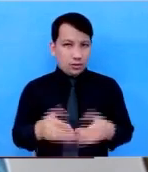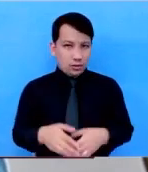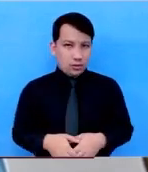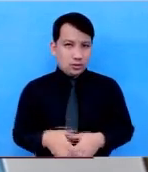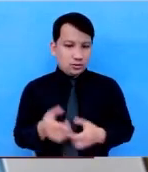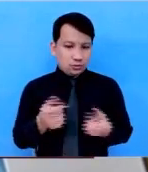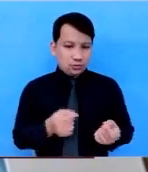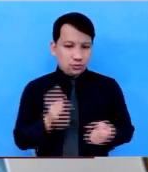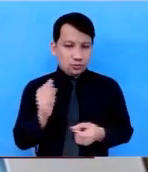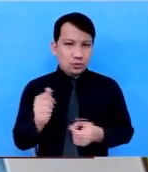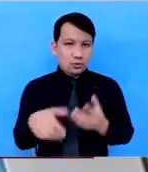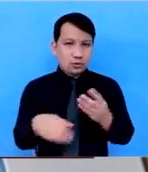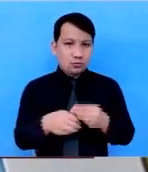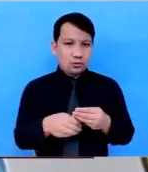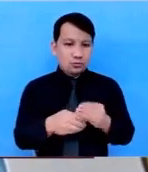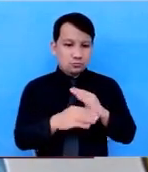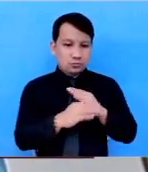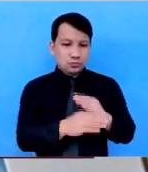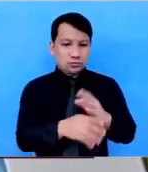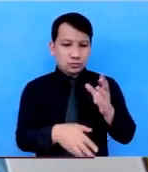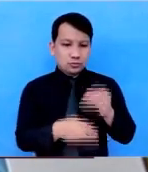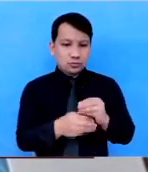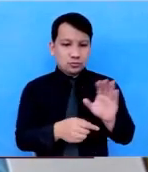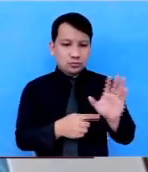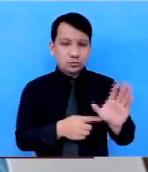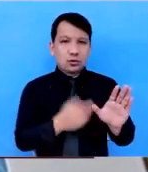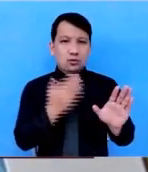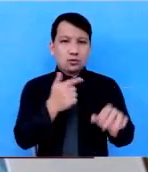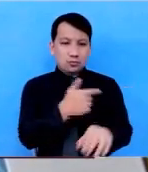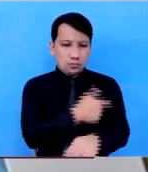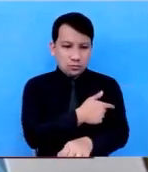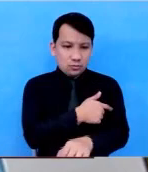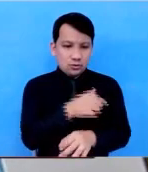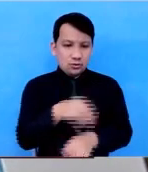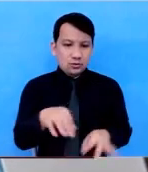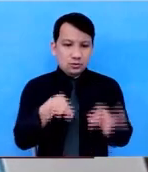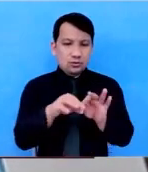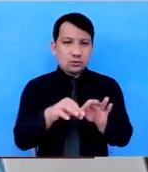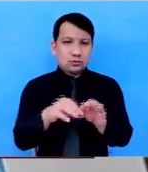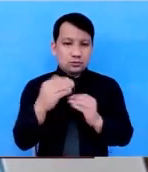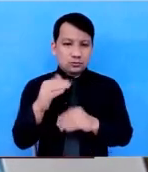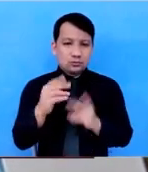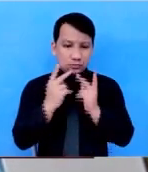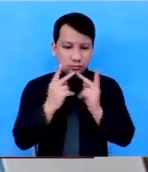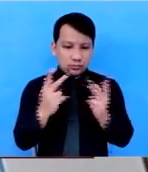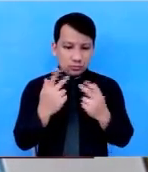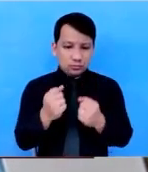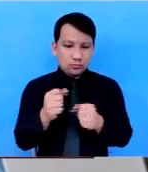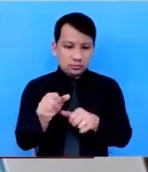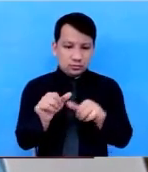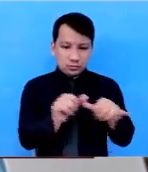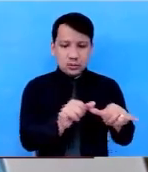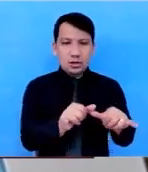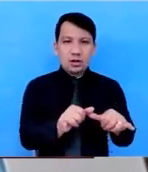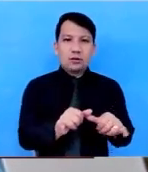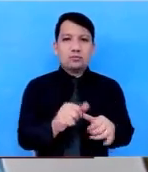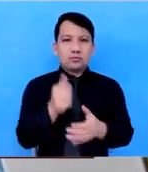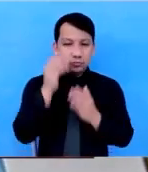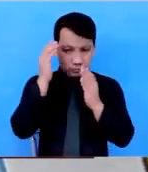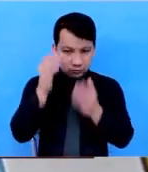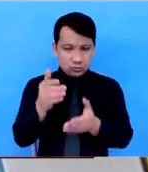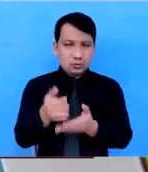ginagawang mga preventive measures. Bakuna pa rin at saka minimum public health standards will address and